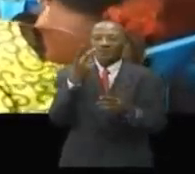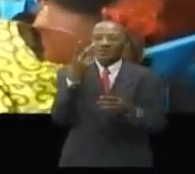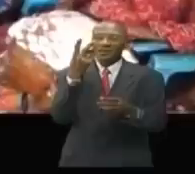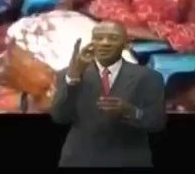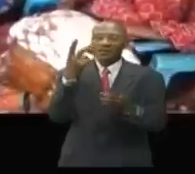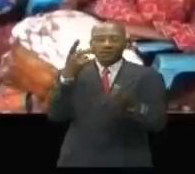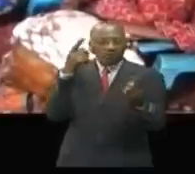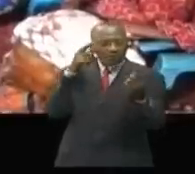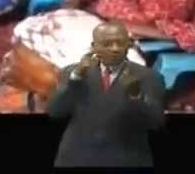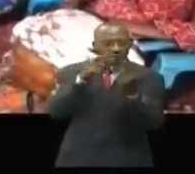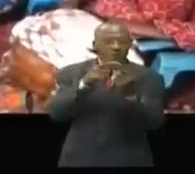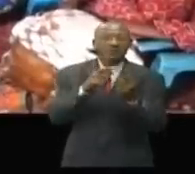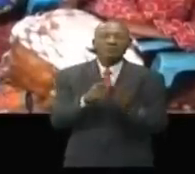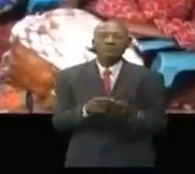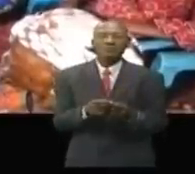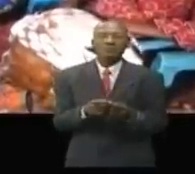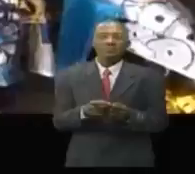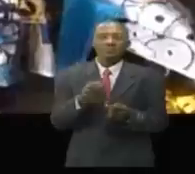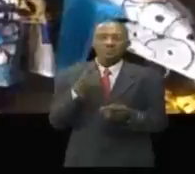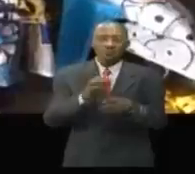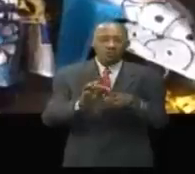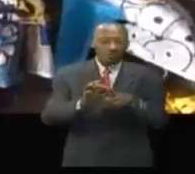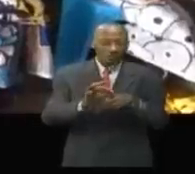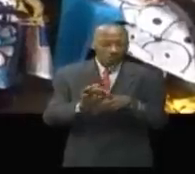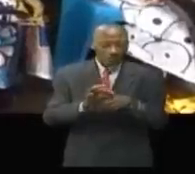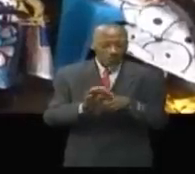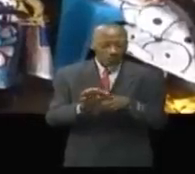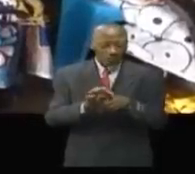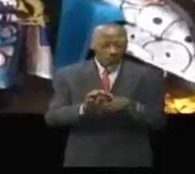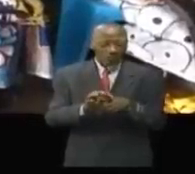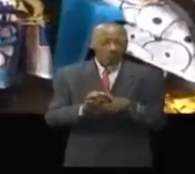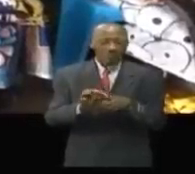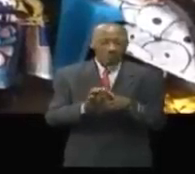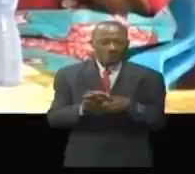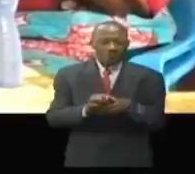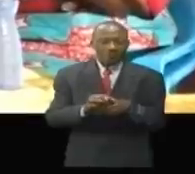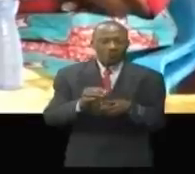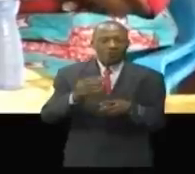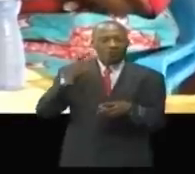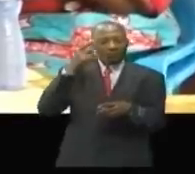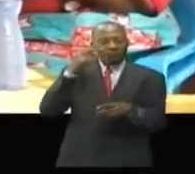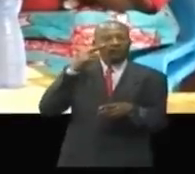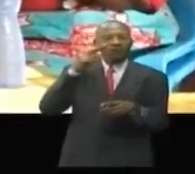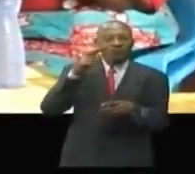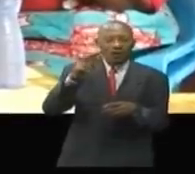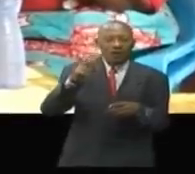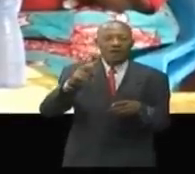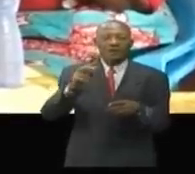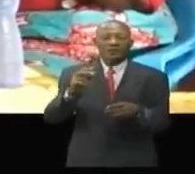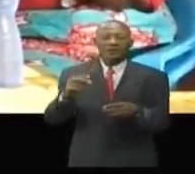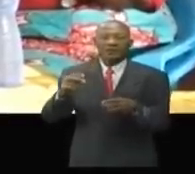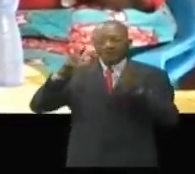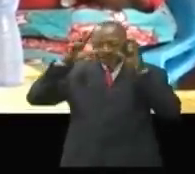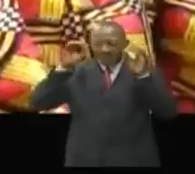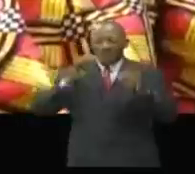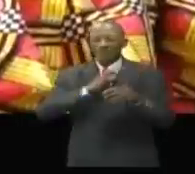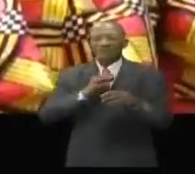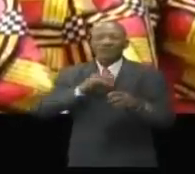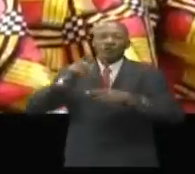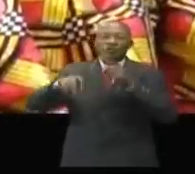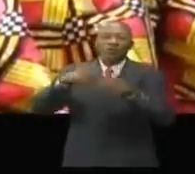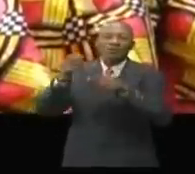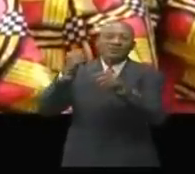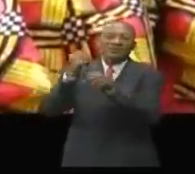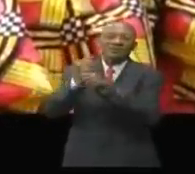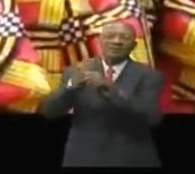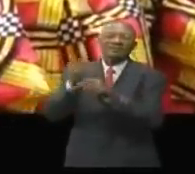croisade d'informations sur les réalisations du chef de l'État depuis qu'il est à la magistrature suprême jusqu'à ce jour.